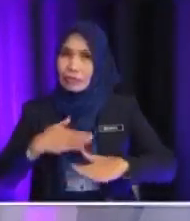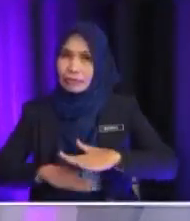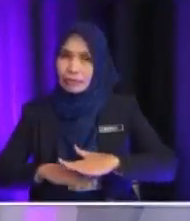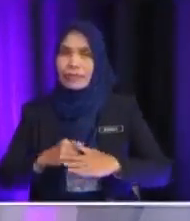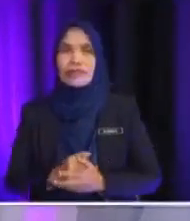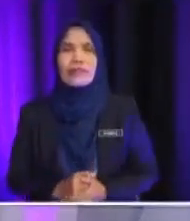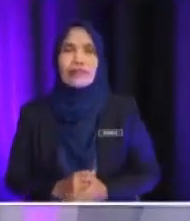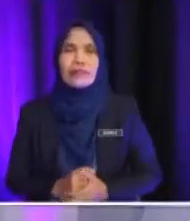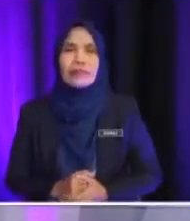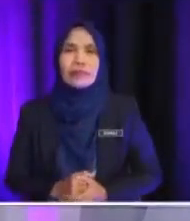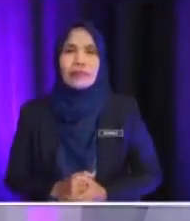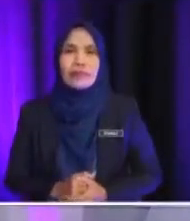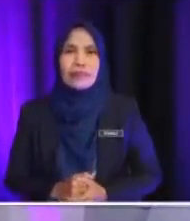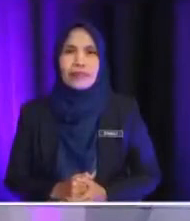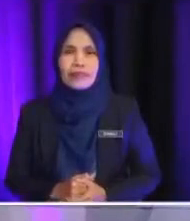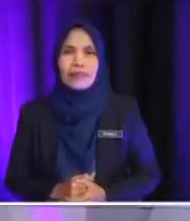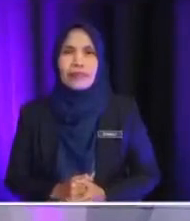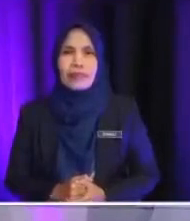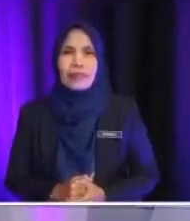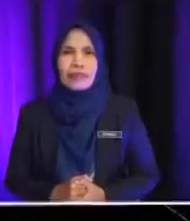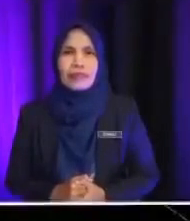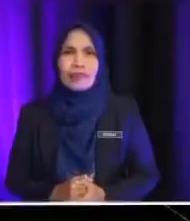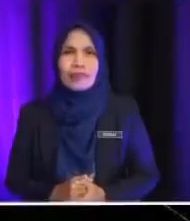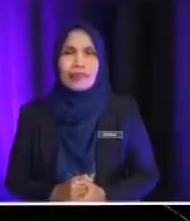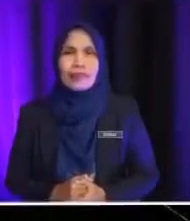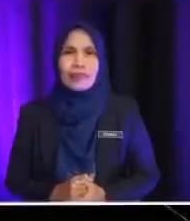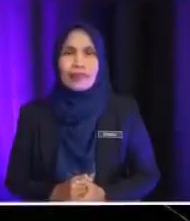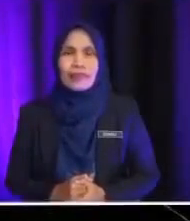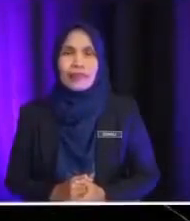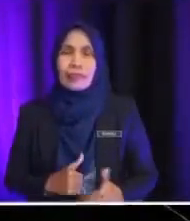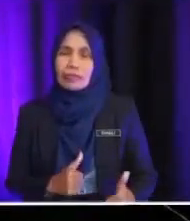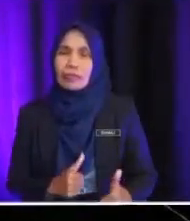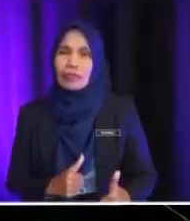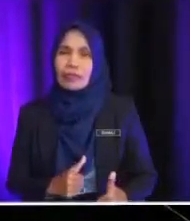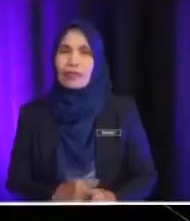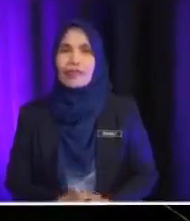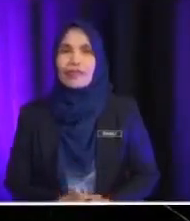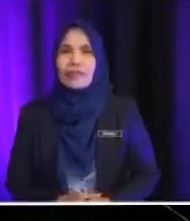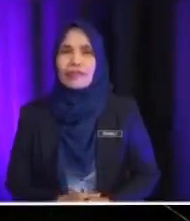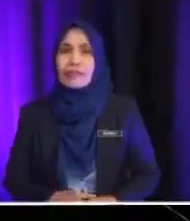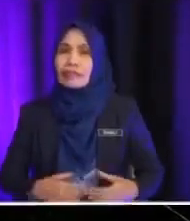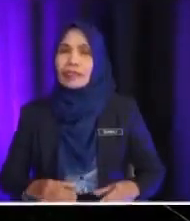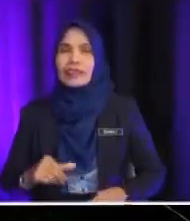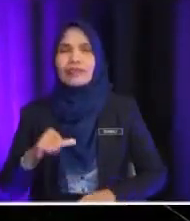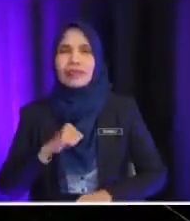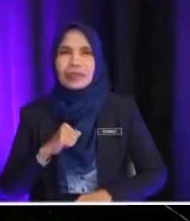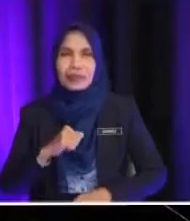punya base eh. Okey. Okey. Ini terpulang pada kreativiti murid masing-masing eh.